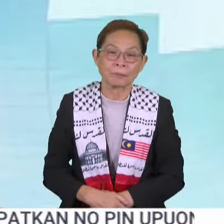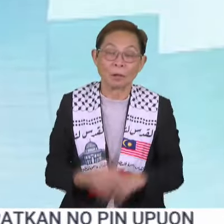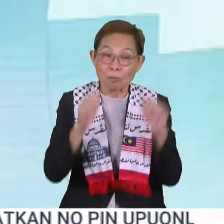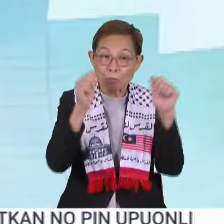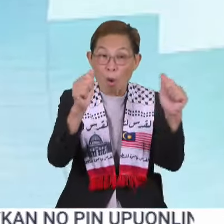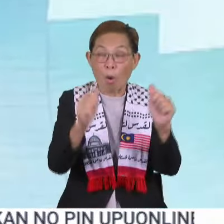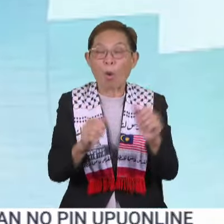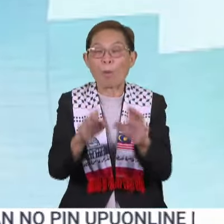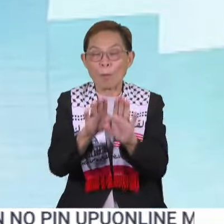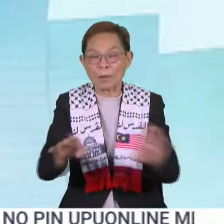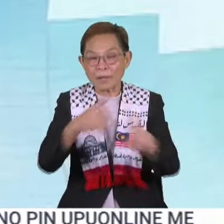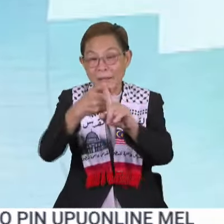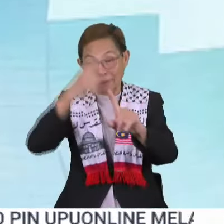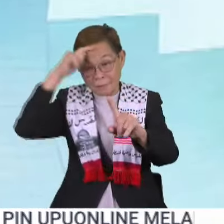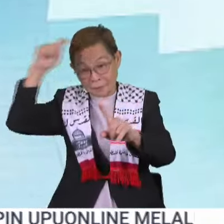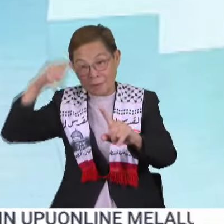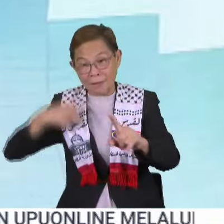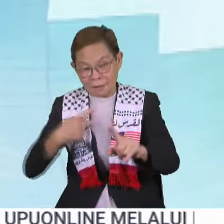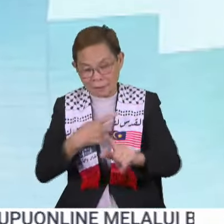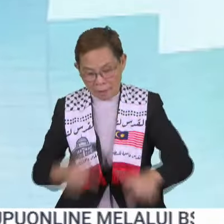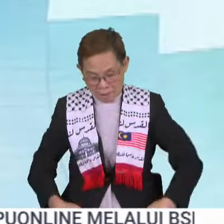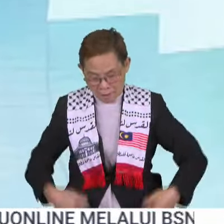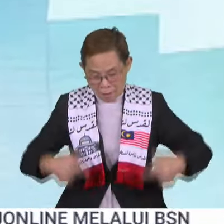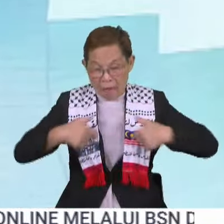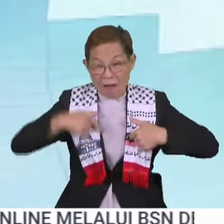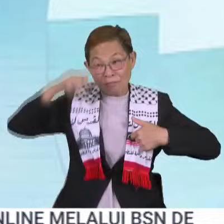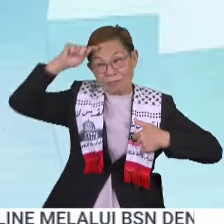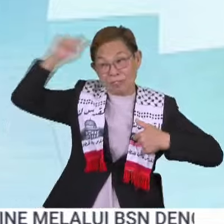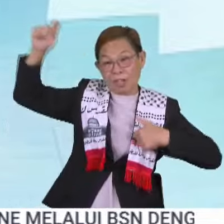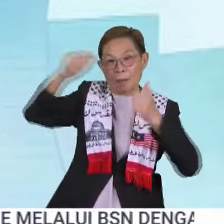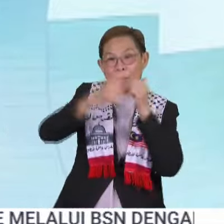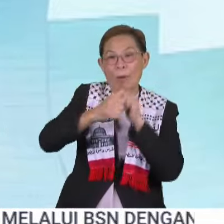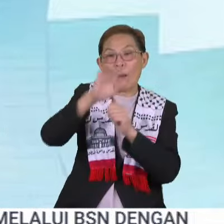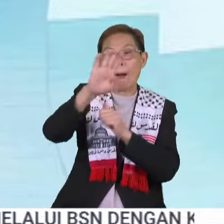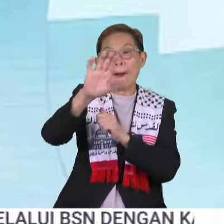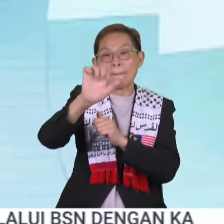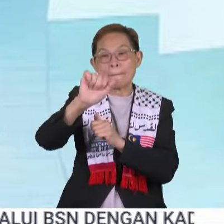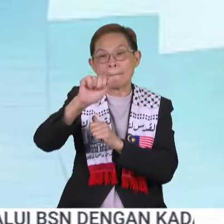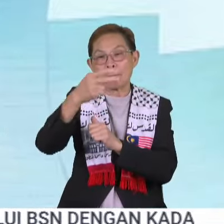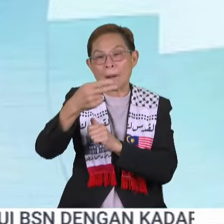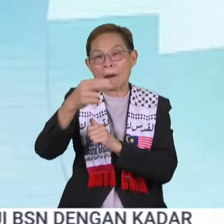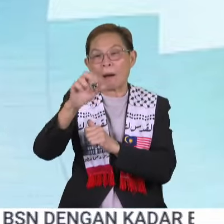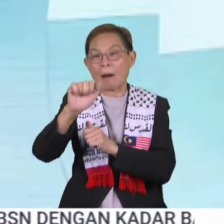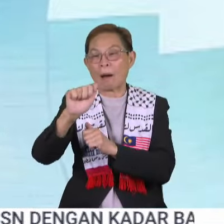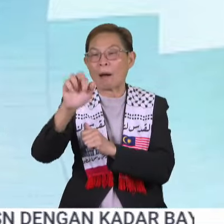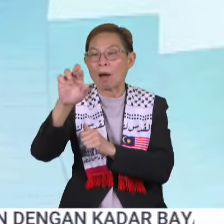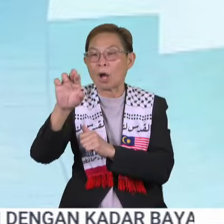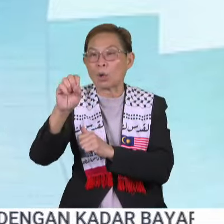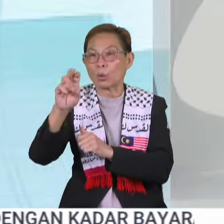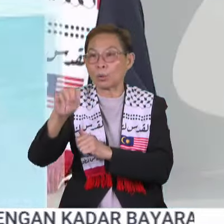Baik, untuk lagi perkembangan dari Terengganu, kita langsung ke sana bersama-sama Baharum Rahim. Silakan Baharum.